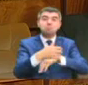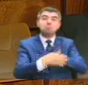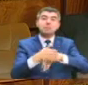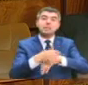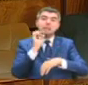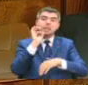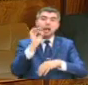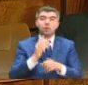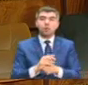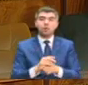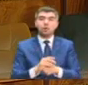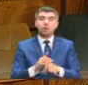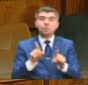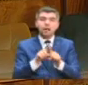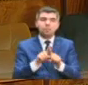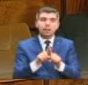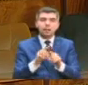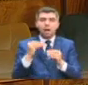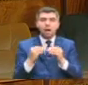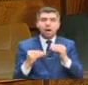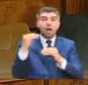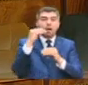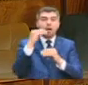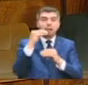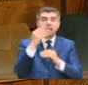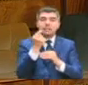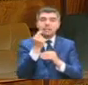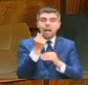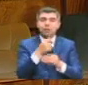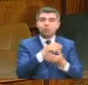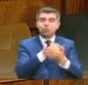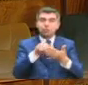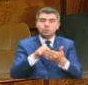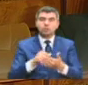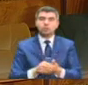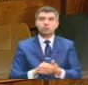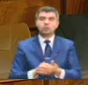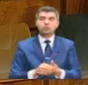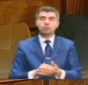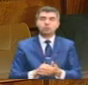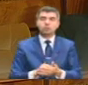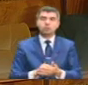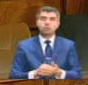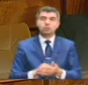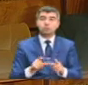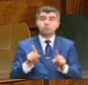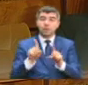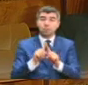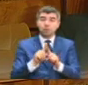هذا التجميد ديال الأسعار والارتفاع ديالهم، كذلك تجميد